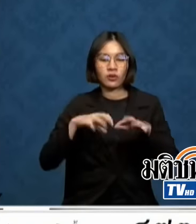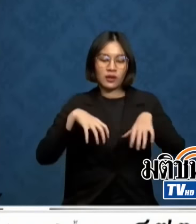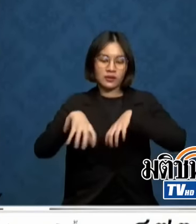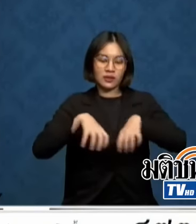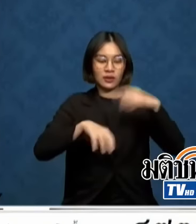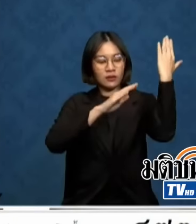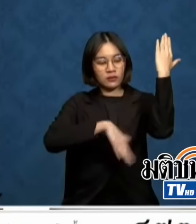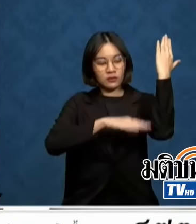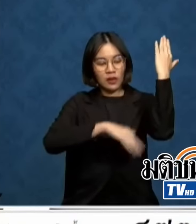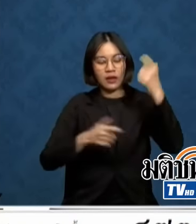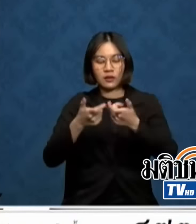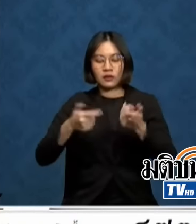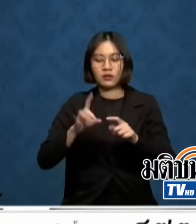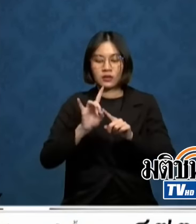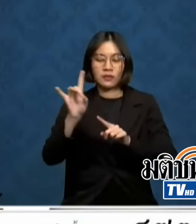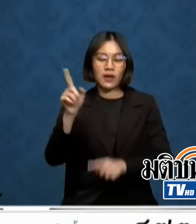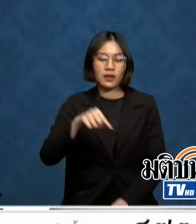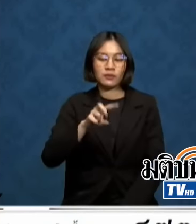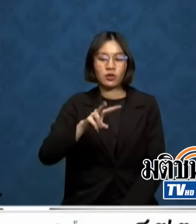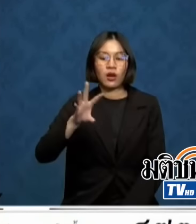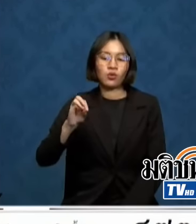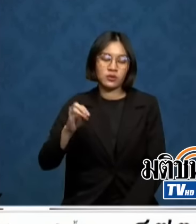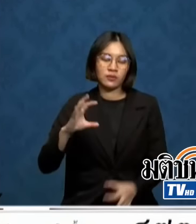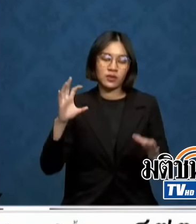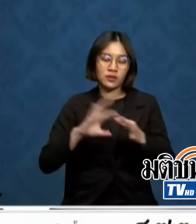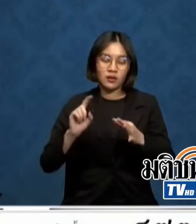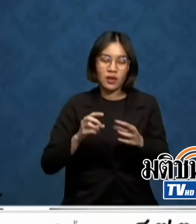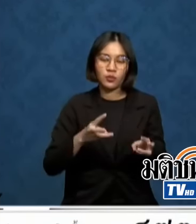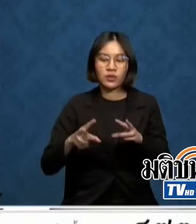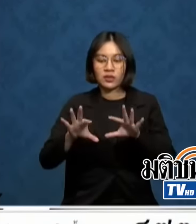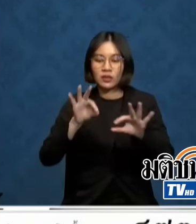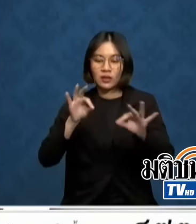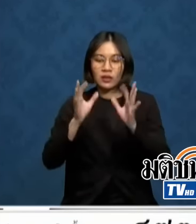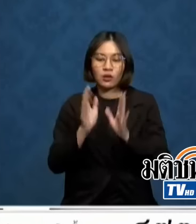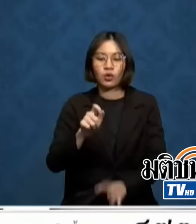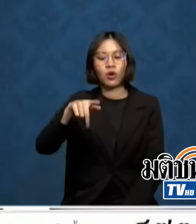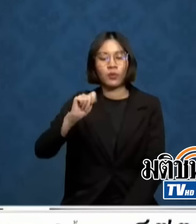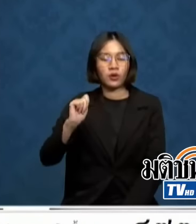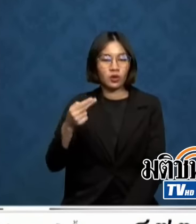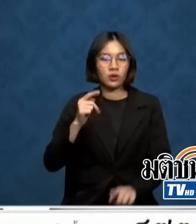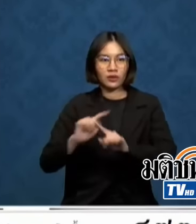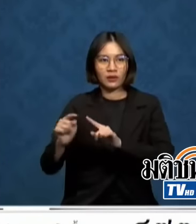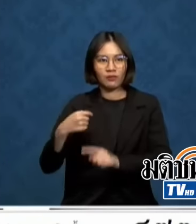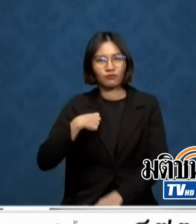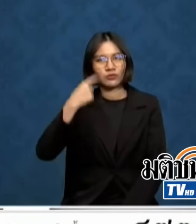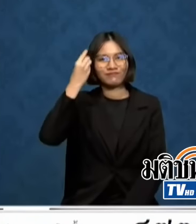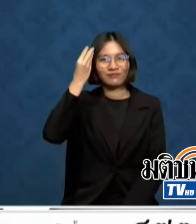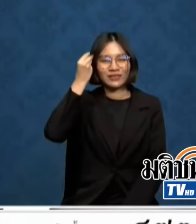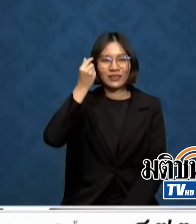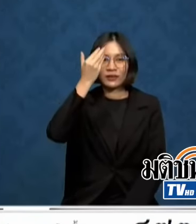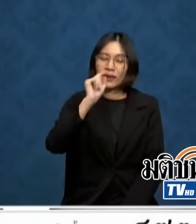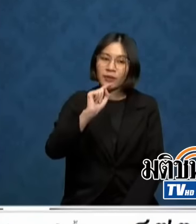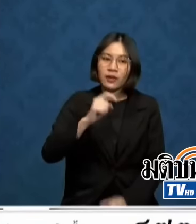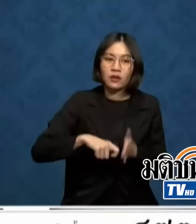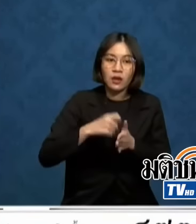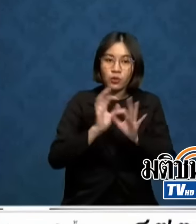บริหารชายแดนใต้หรือฉบับที่8/2560เกี่ยวกับการคัดเลือกบุคลากรท้องถิ่นมันเลยอดคิดไม่ได้ครับท่านประธาน